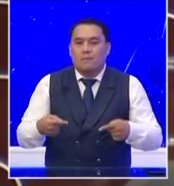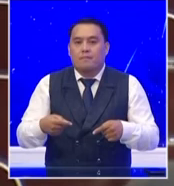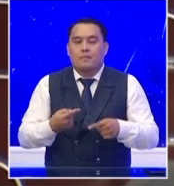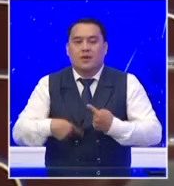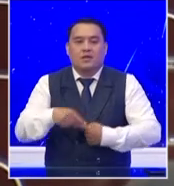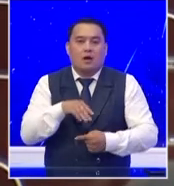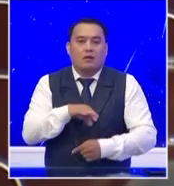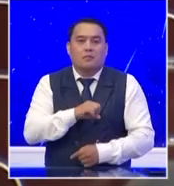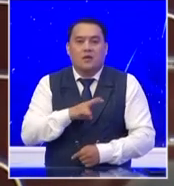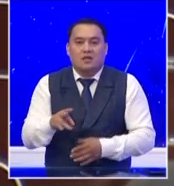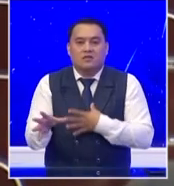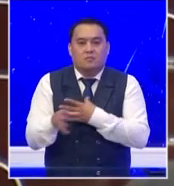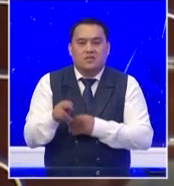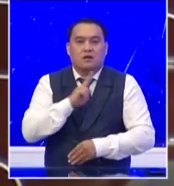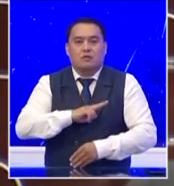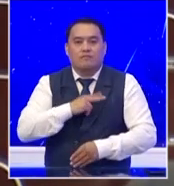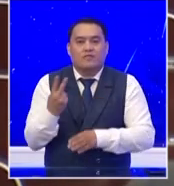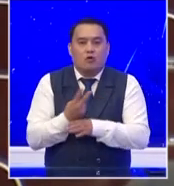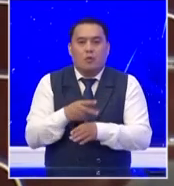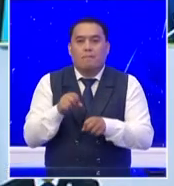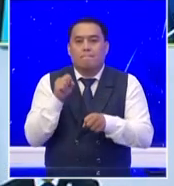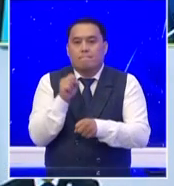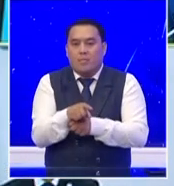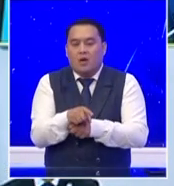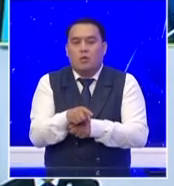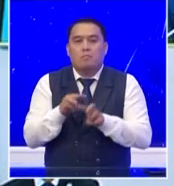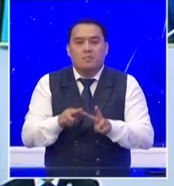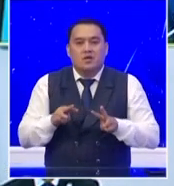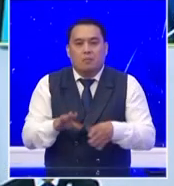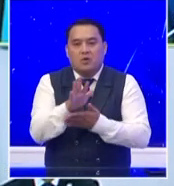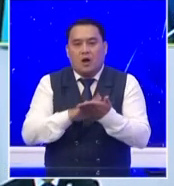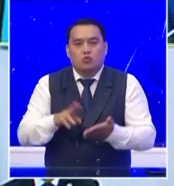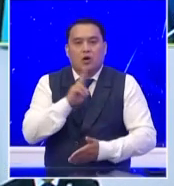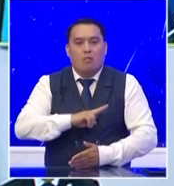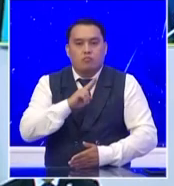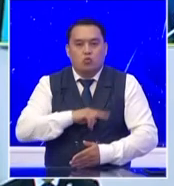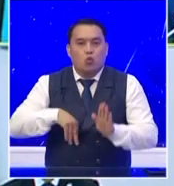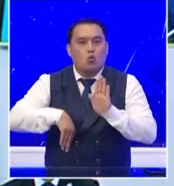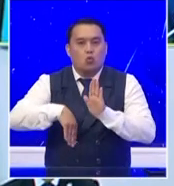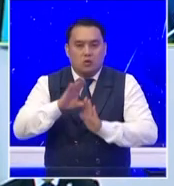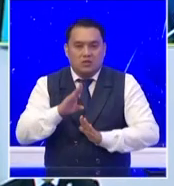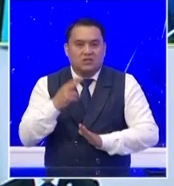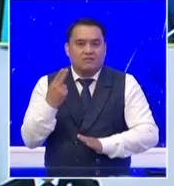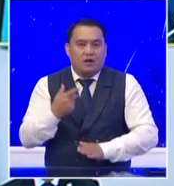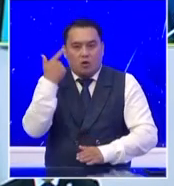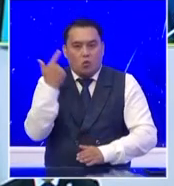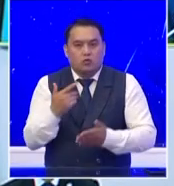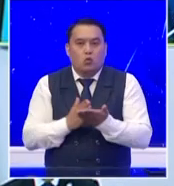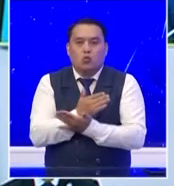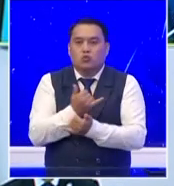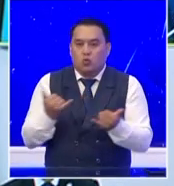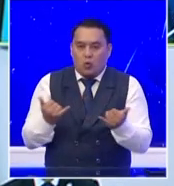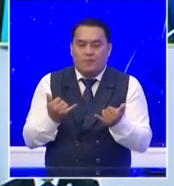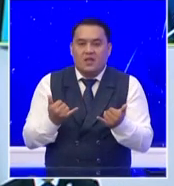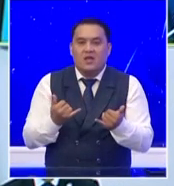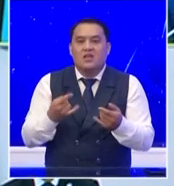Палате предпринимателей Атамикен. Второе. Министерству финансов необходимо продолжить работу по совершенствованию цифровизации услуг,